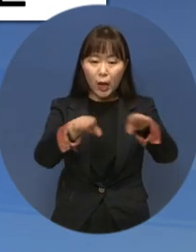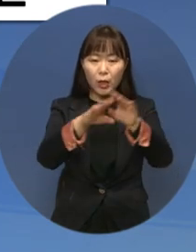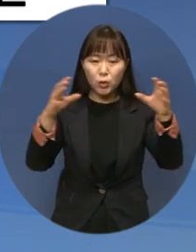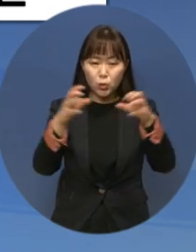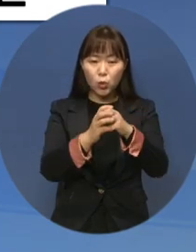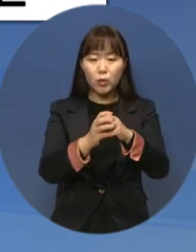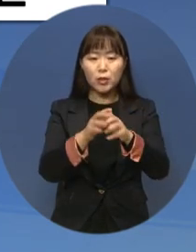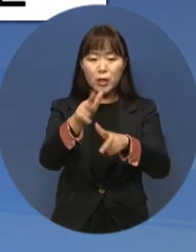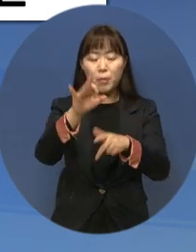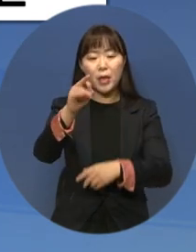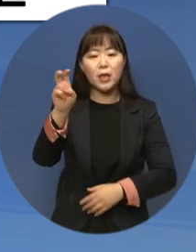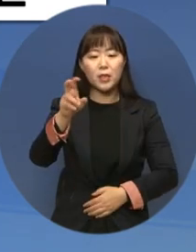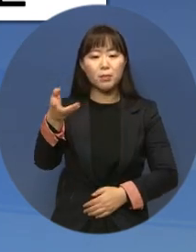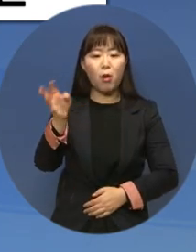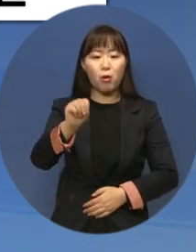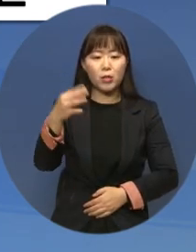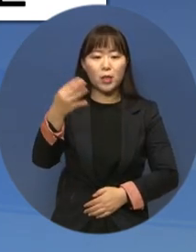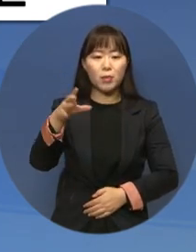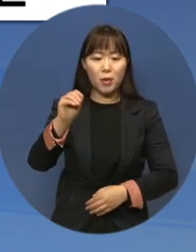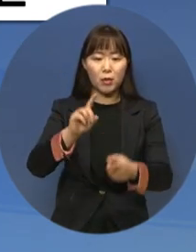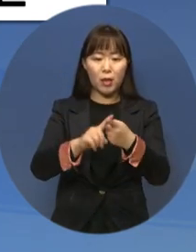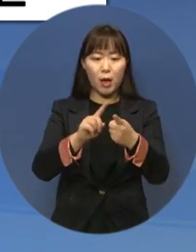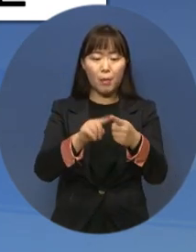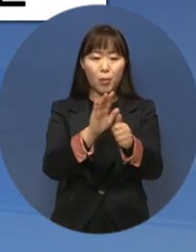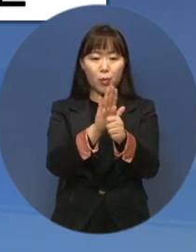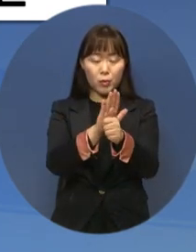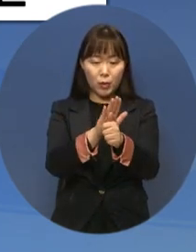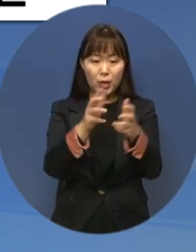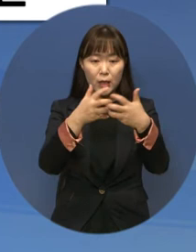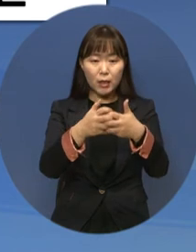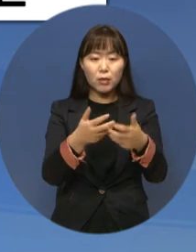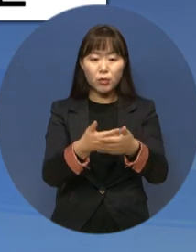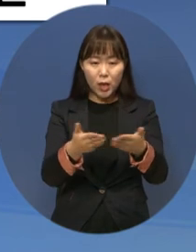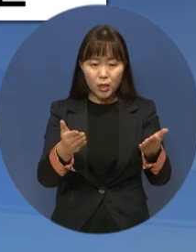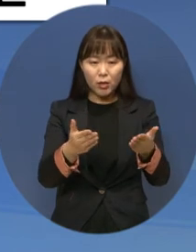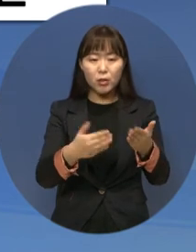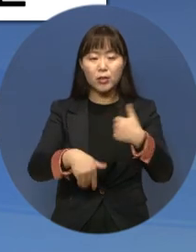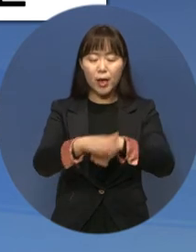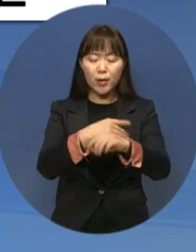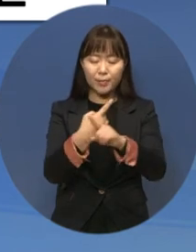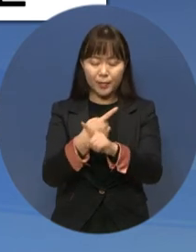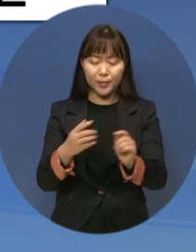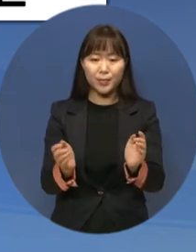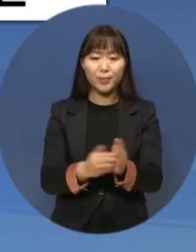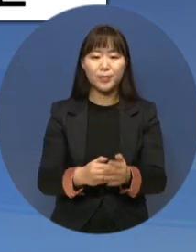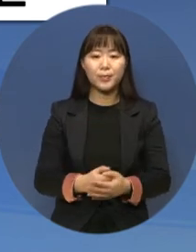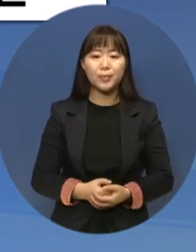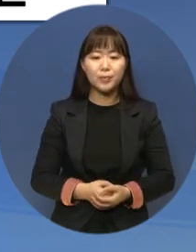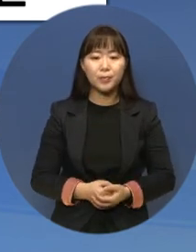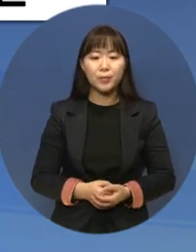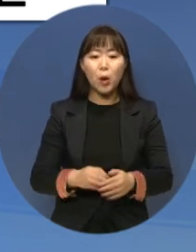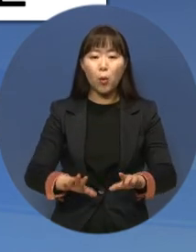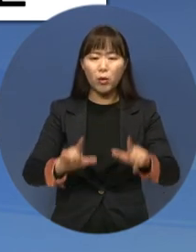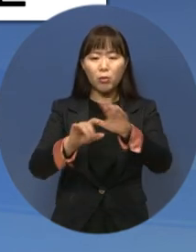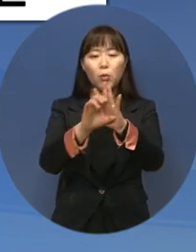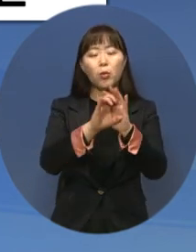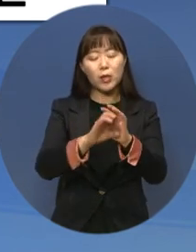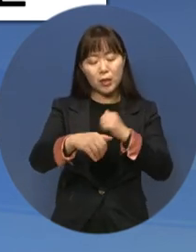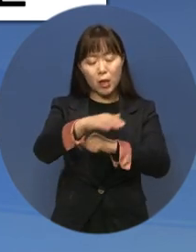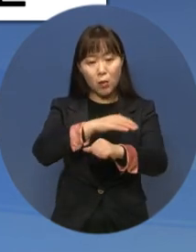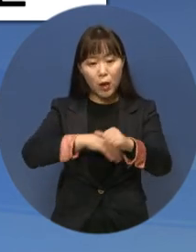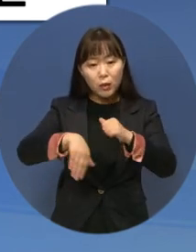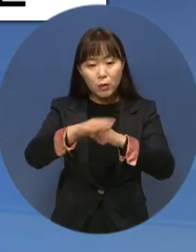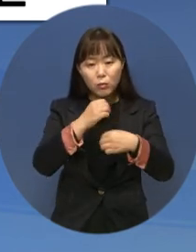사업비 20억 4천만 원의 독서 보조기기를 지원해 시설을 정비한 바 있습니다. 올해는 코로나19